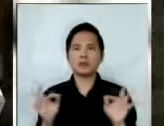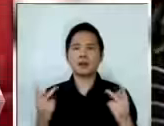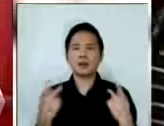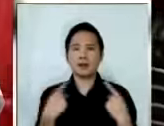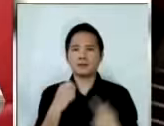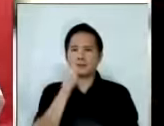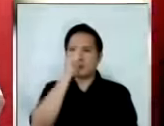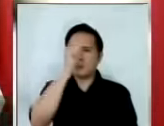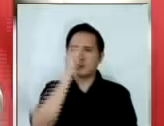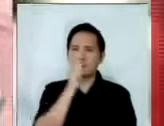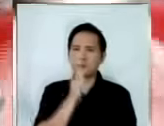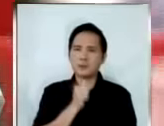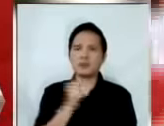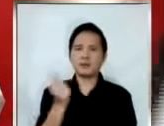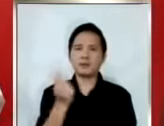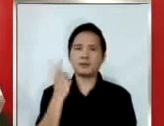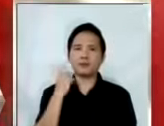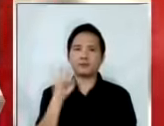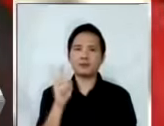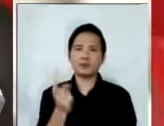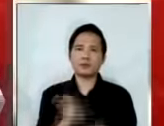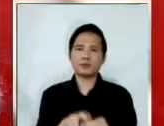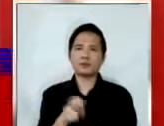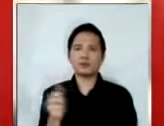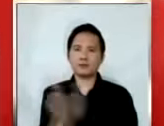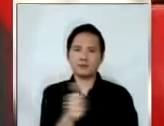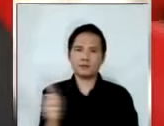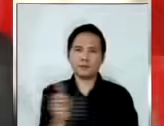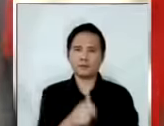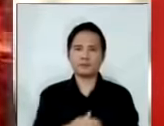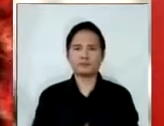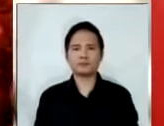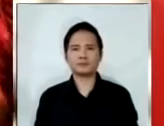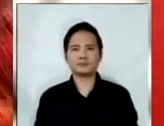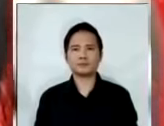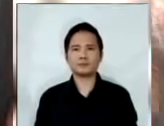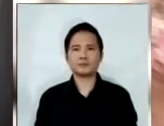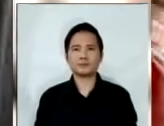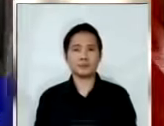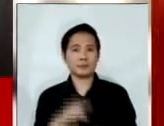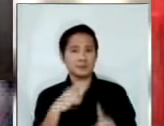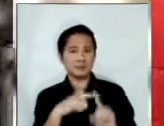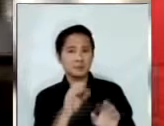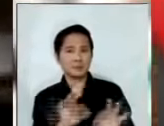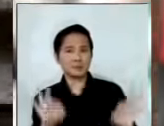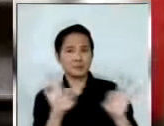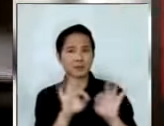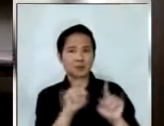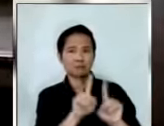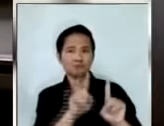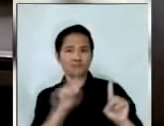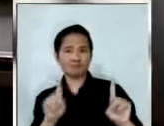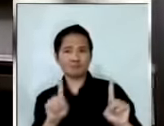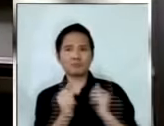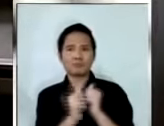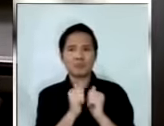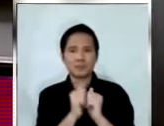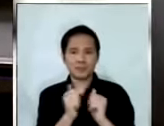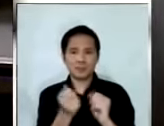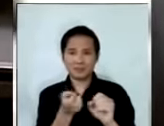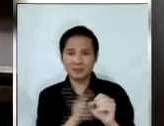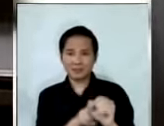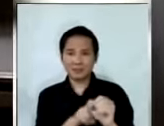bus. Dahil sa ipinatutupad na physical distancing, limitado lamang yung nakakasakay sa mga bus na kagaya